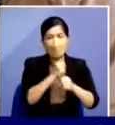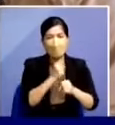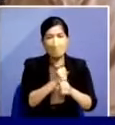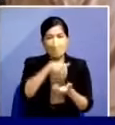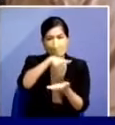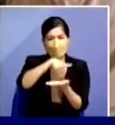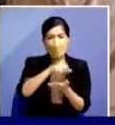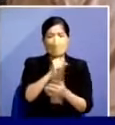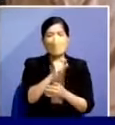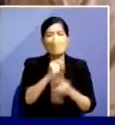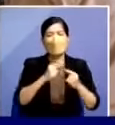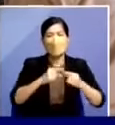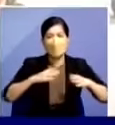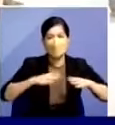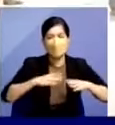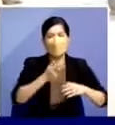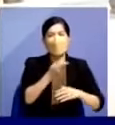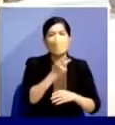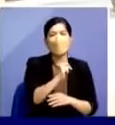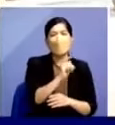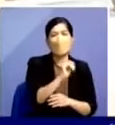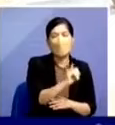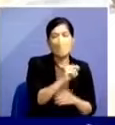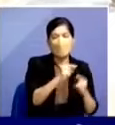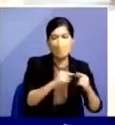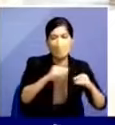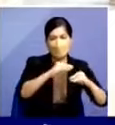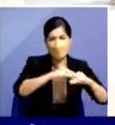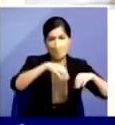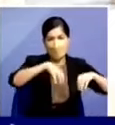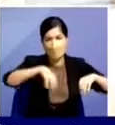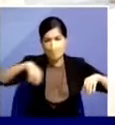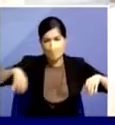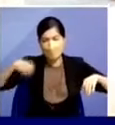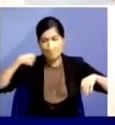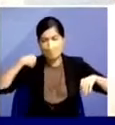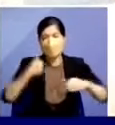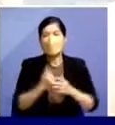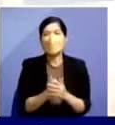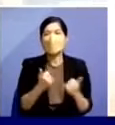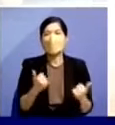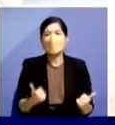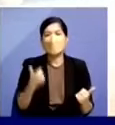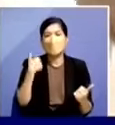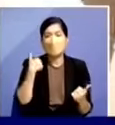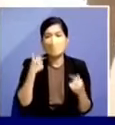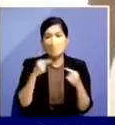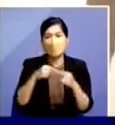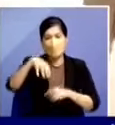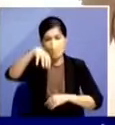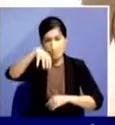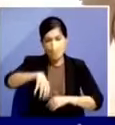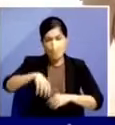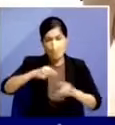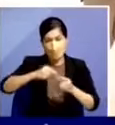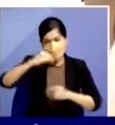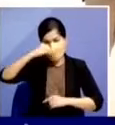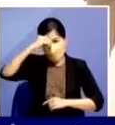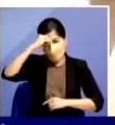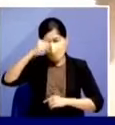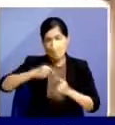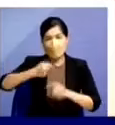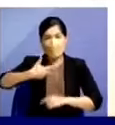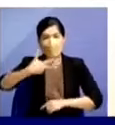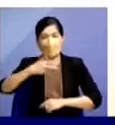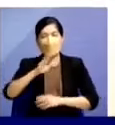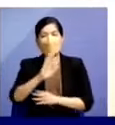isolation หรือว่าCI เพิ่มเติมขึ้นทางนี้นะคะในเบื้องต้นเนี่ยก็ได้กำหนดในการใช้อาคารเรียน3ชั้นของวิทยาลัยนอร์ท